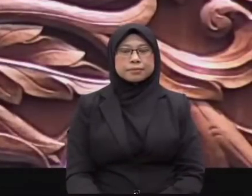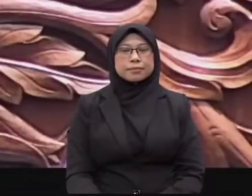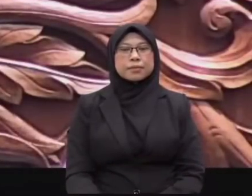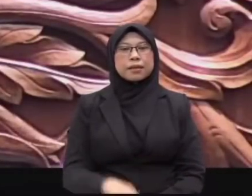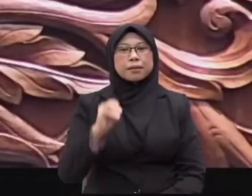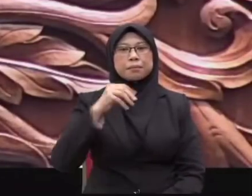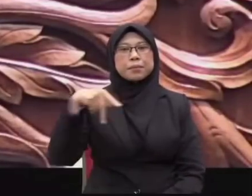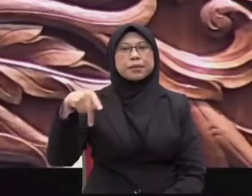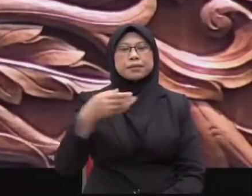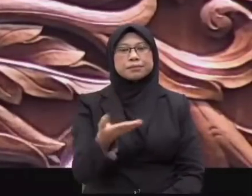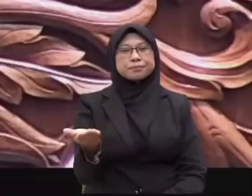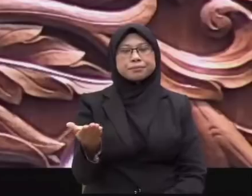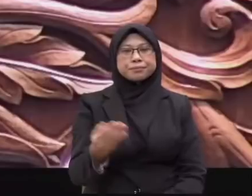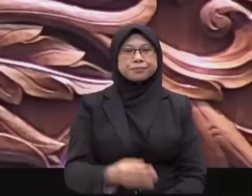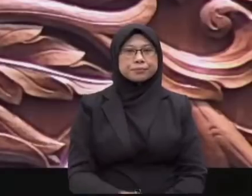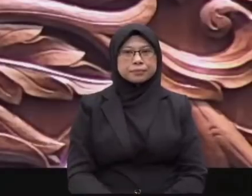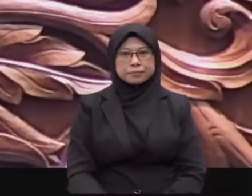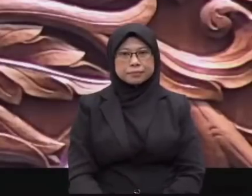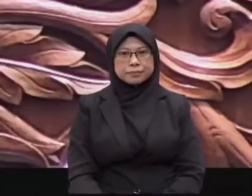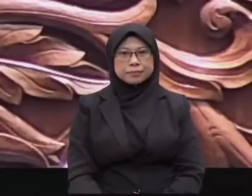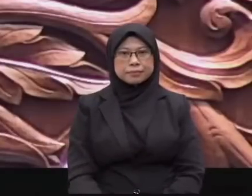Ali yang berhormat.